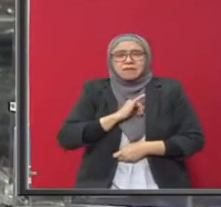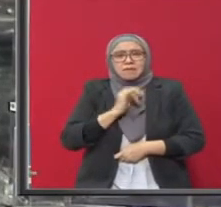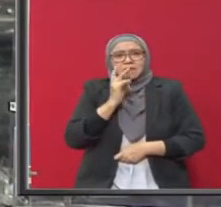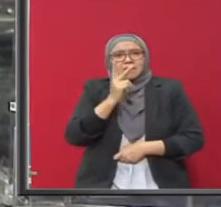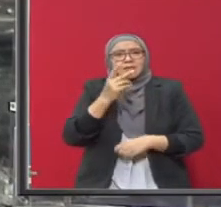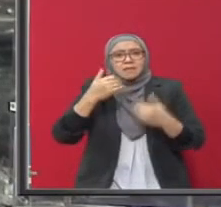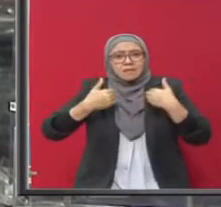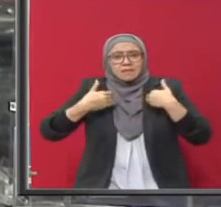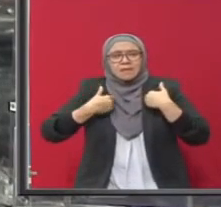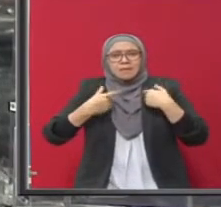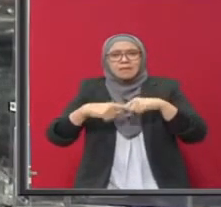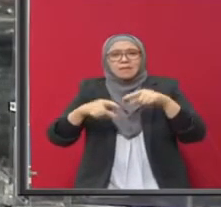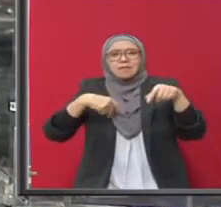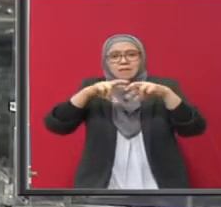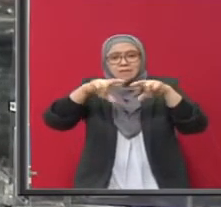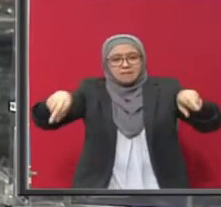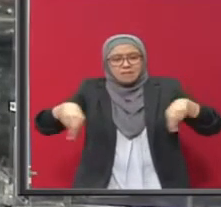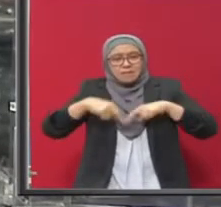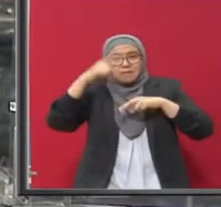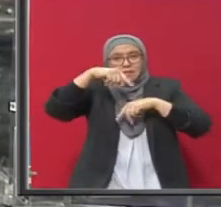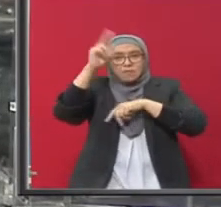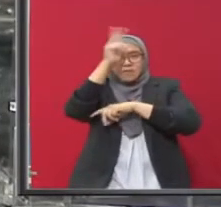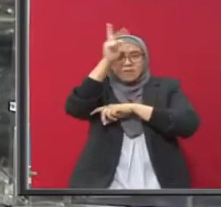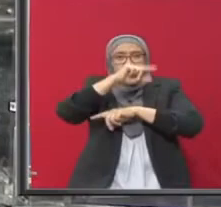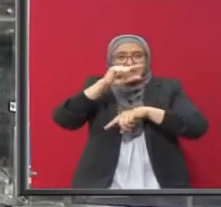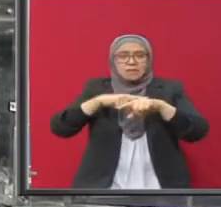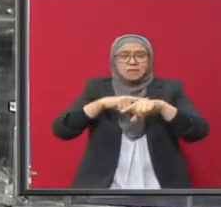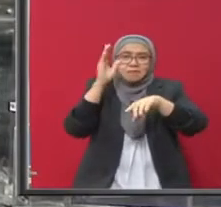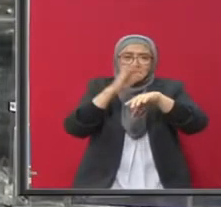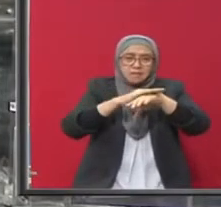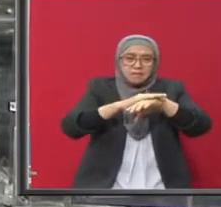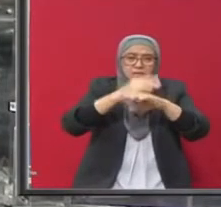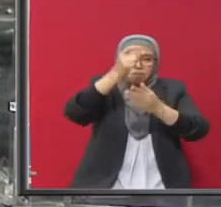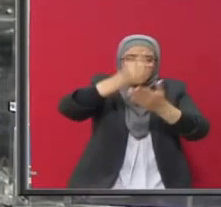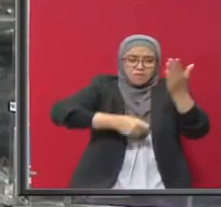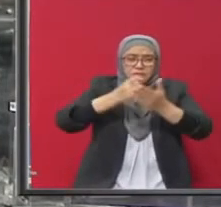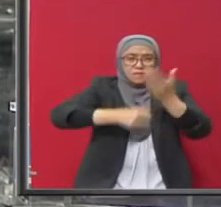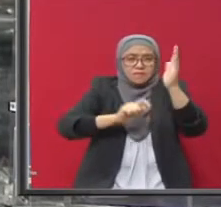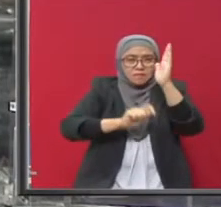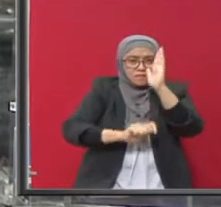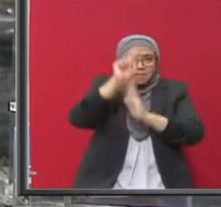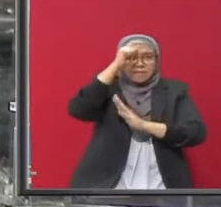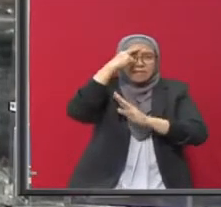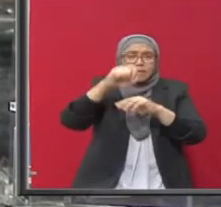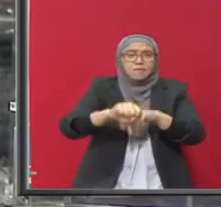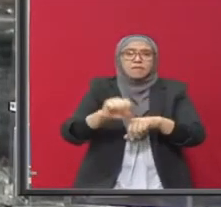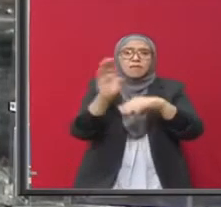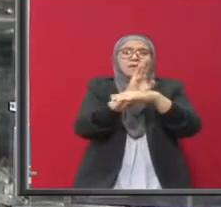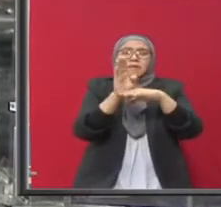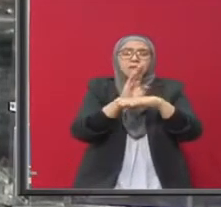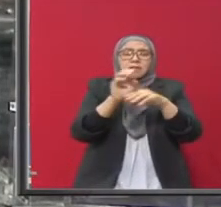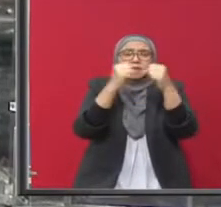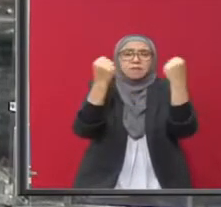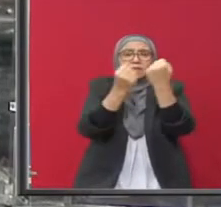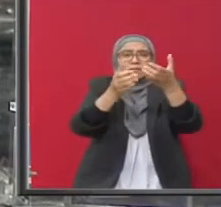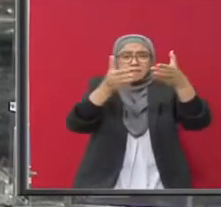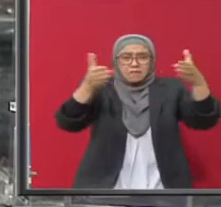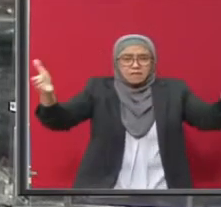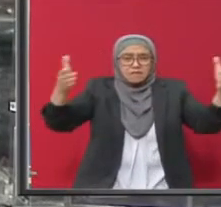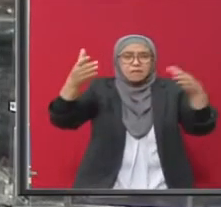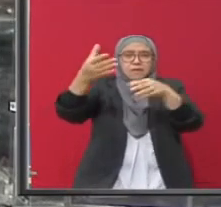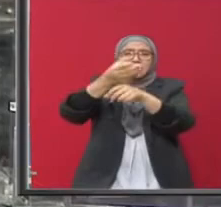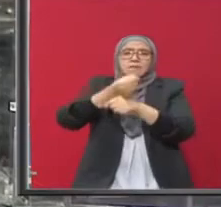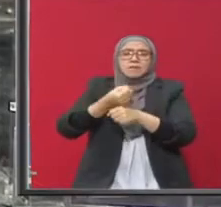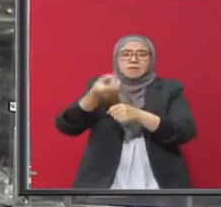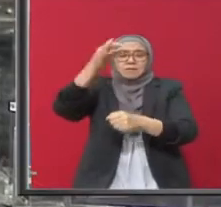kerajaan mengenakan kadar cukai yang lebih tinggi kepada syarikat-syarikat besar yang mencatat keuntungan yang besar. Datuk Yang